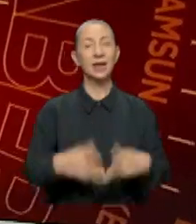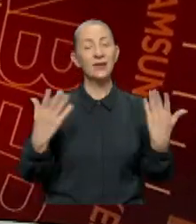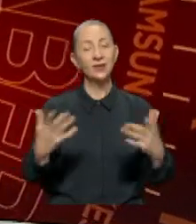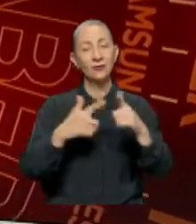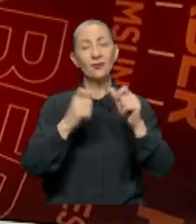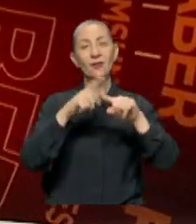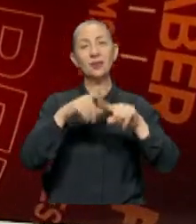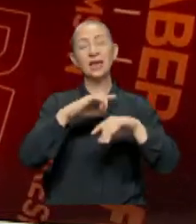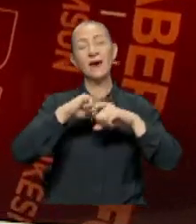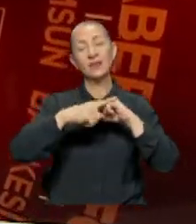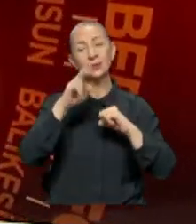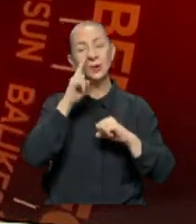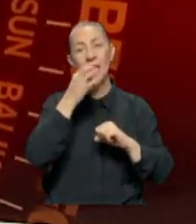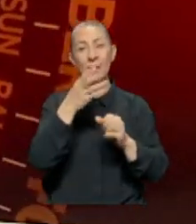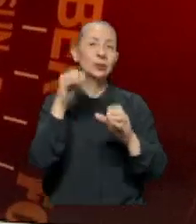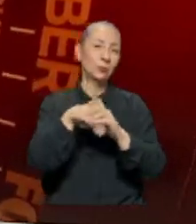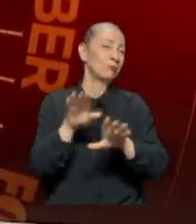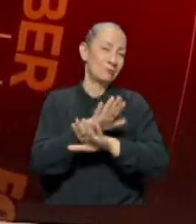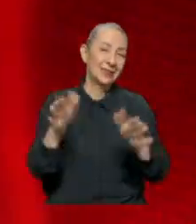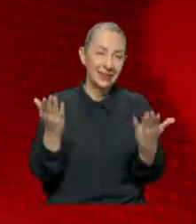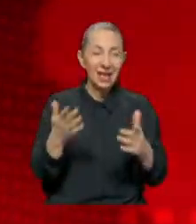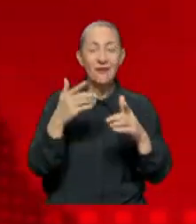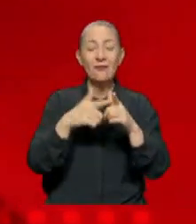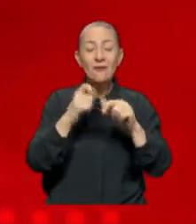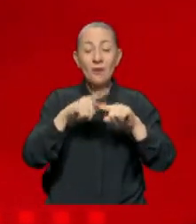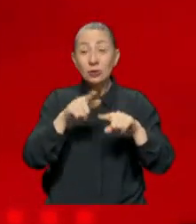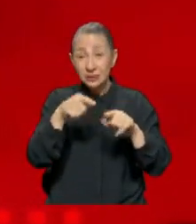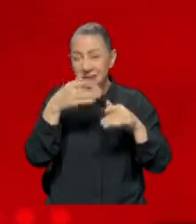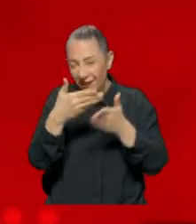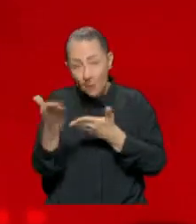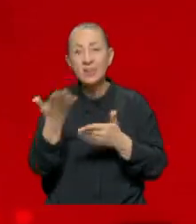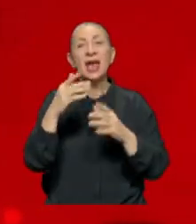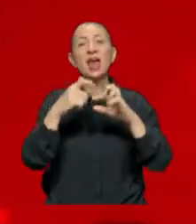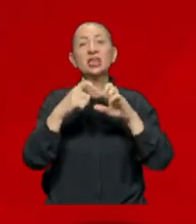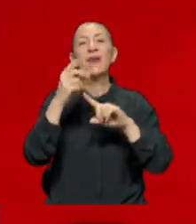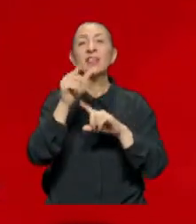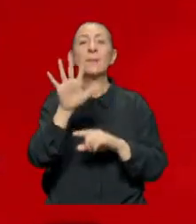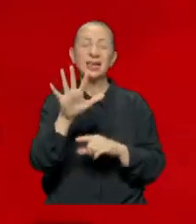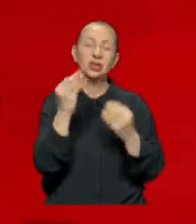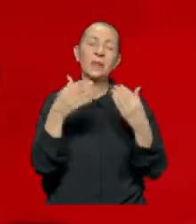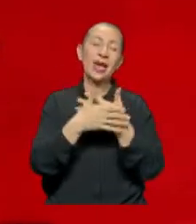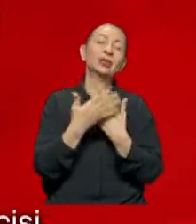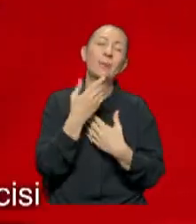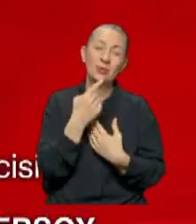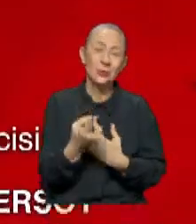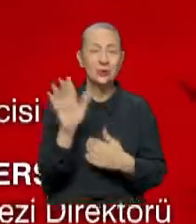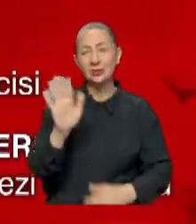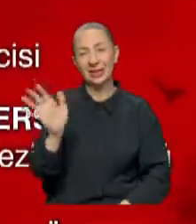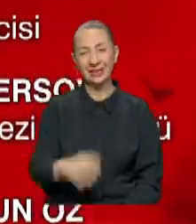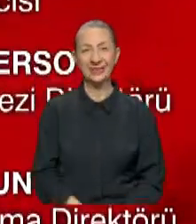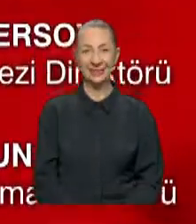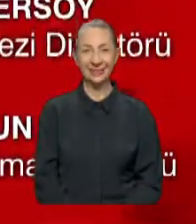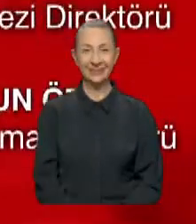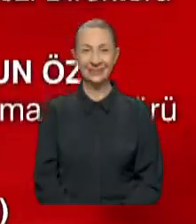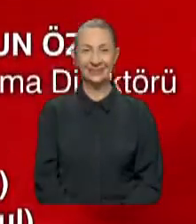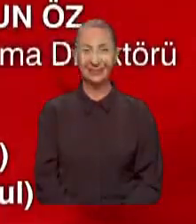Efendim, Fox hafta sonu ana haber bültenini burada nokta alıyoruz. Fox'ta yayın Recep İvedik 5 ile devam edecek. İyi bir akşam geçirmenizi diliyoruz. Hoşçakalın.